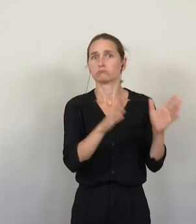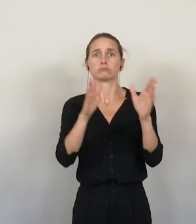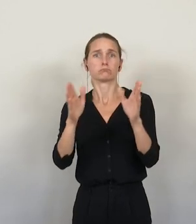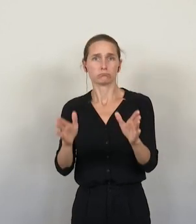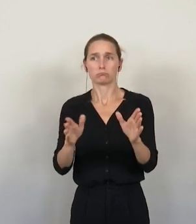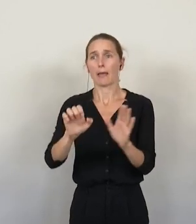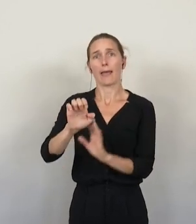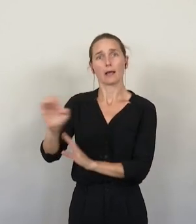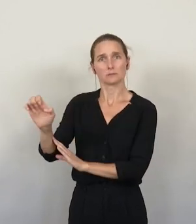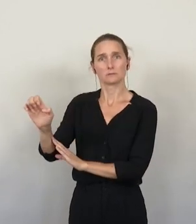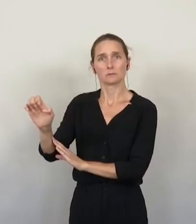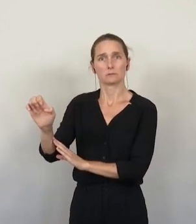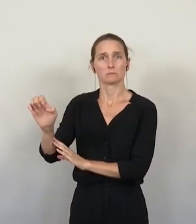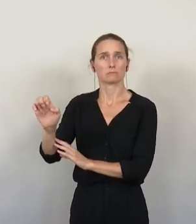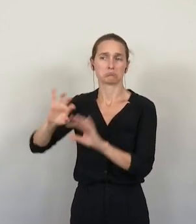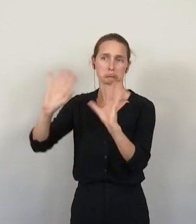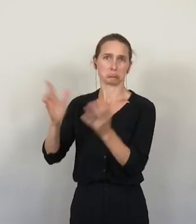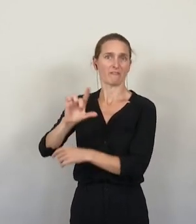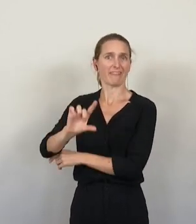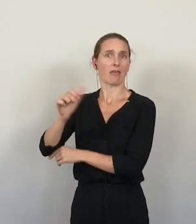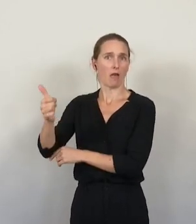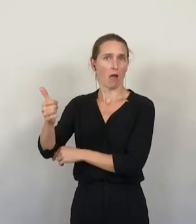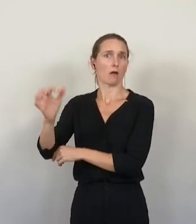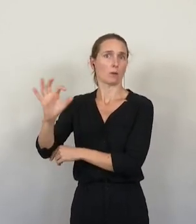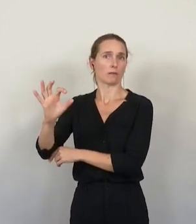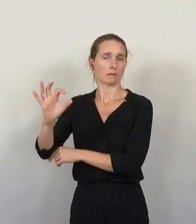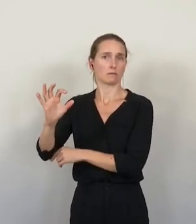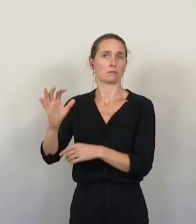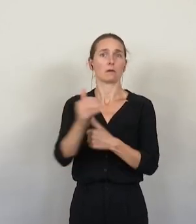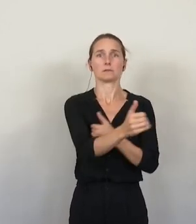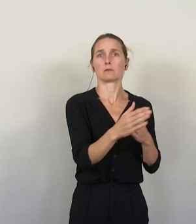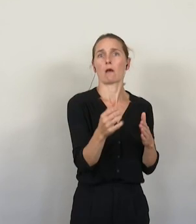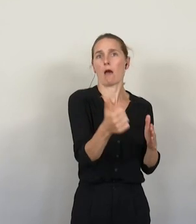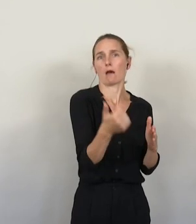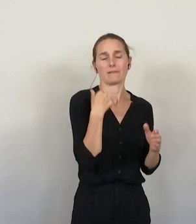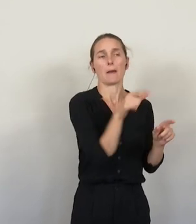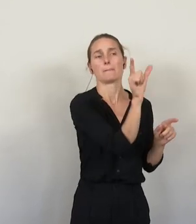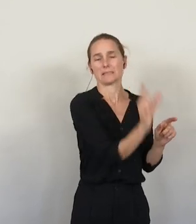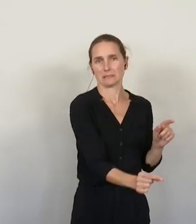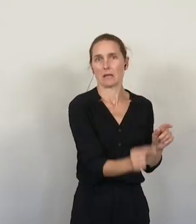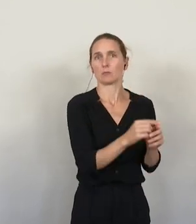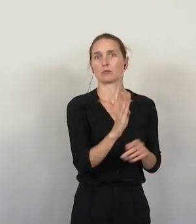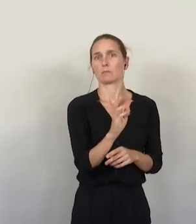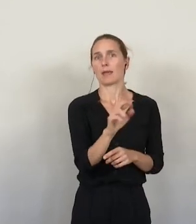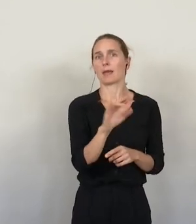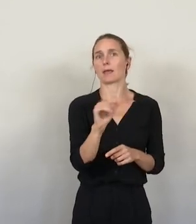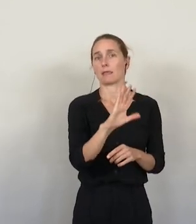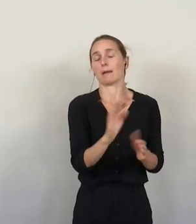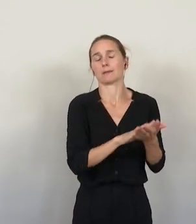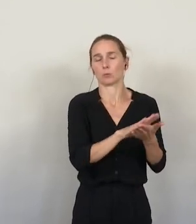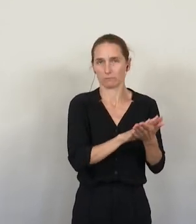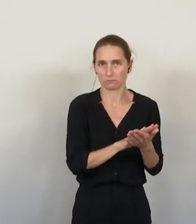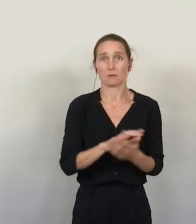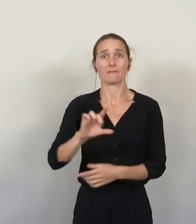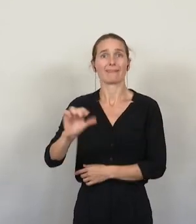à l'est donc secteur 1 c'est presquille et et berriia excusez-moi 21 à l'est c'est le